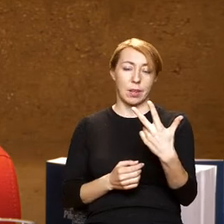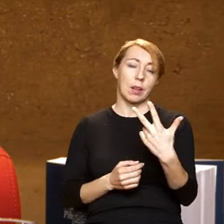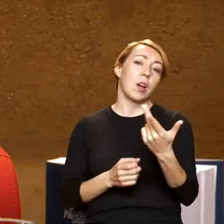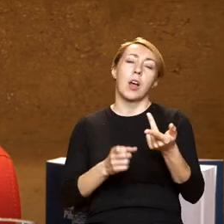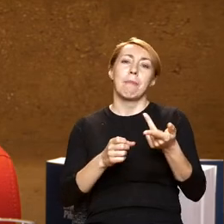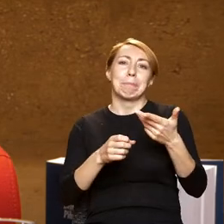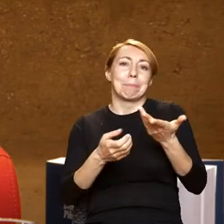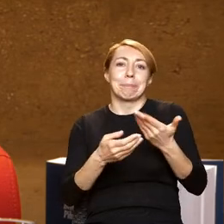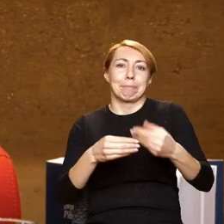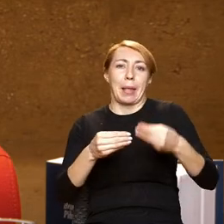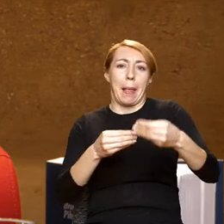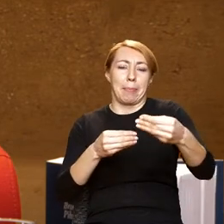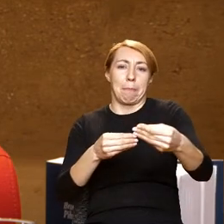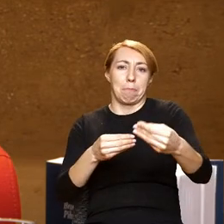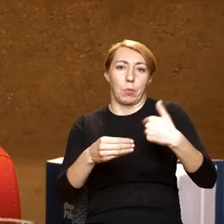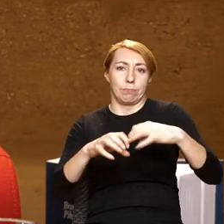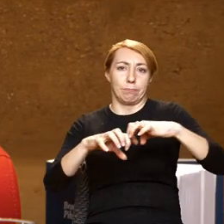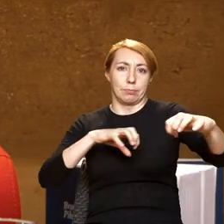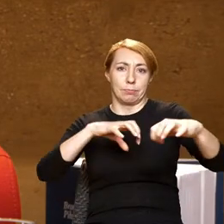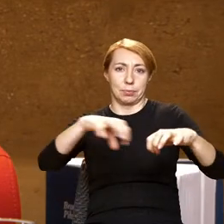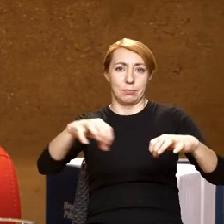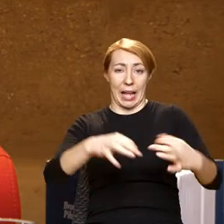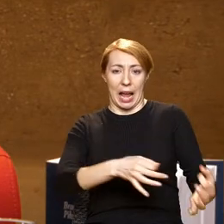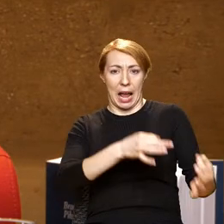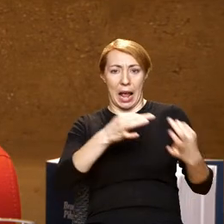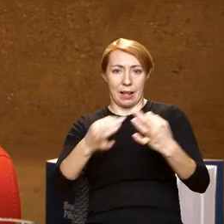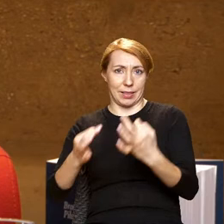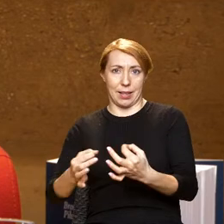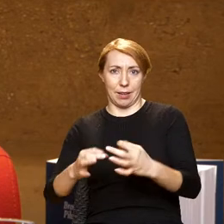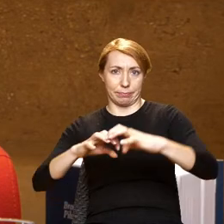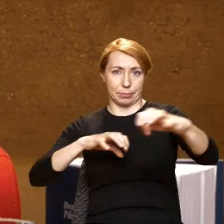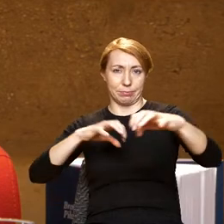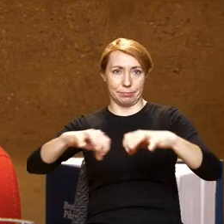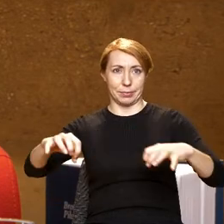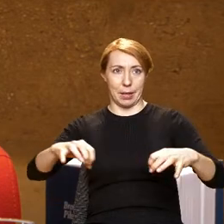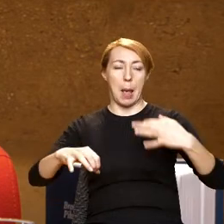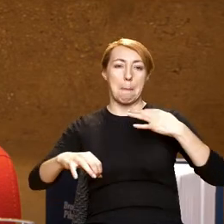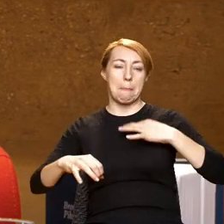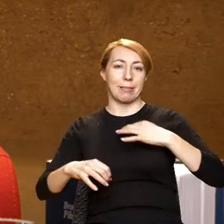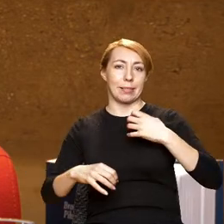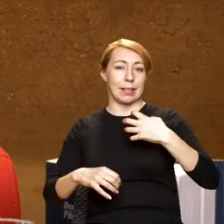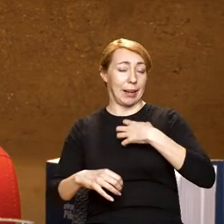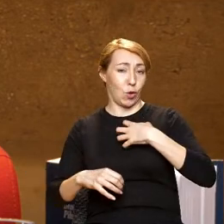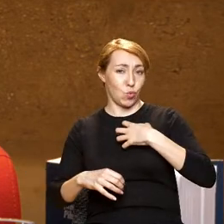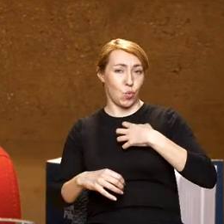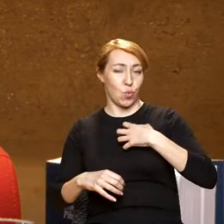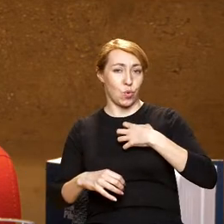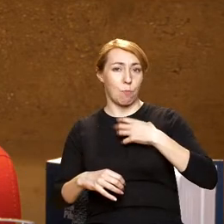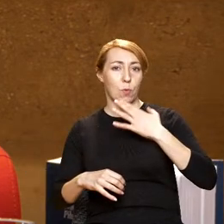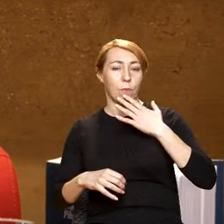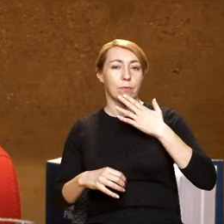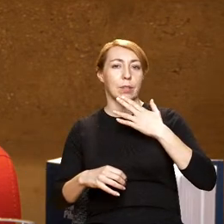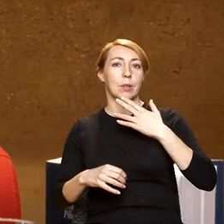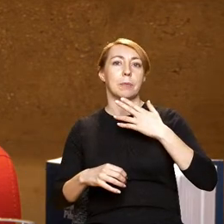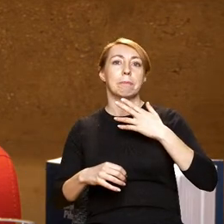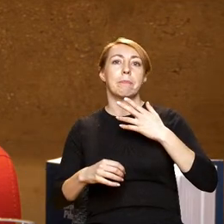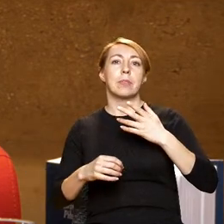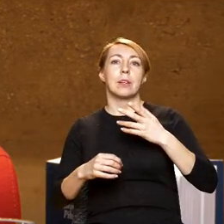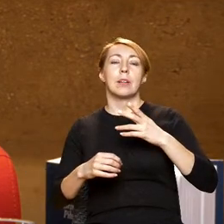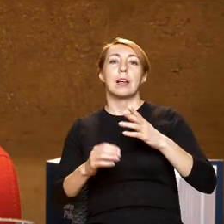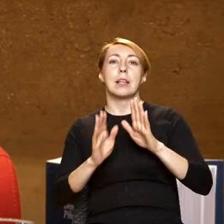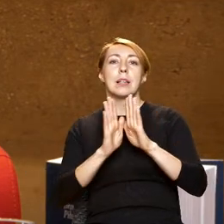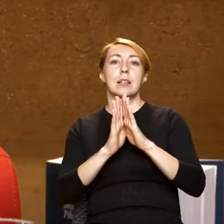etapie rozdzielone i one do dzisiaj są rozdzielone. Także pan dyrektor, wspominając zespół Piłsudskich, mówi o